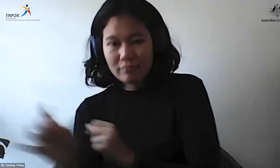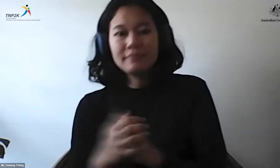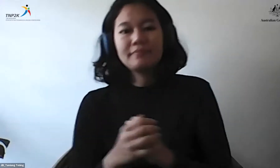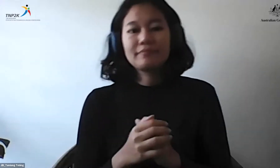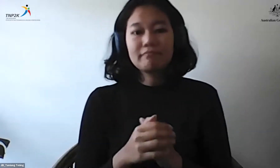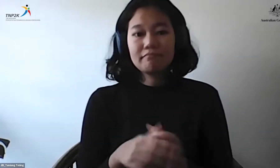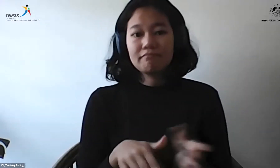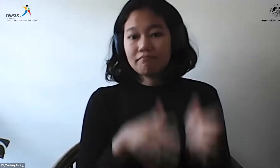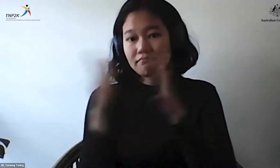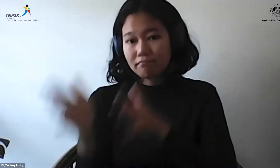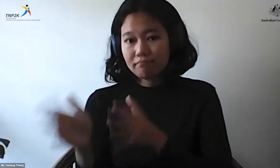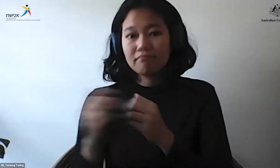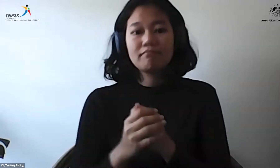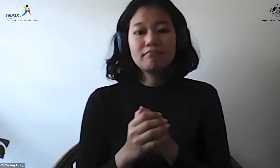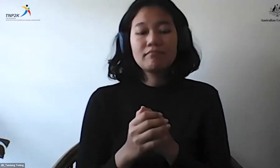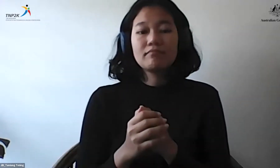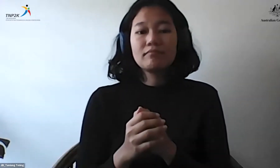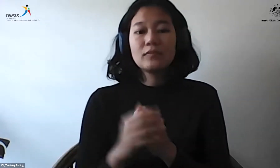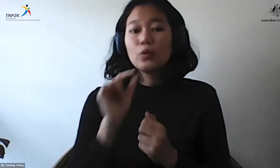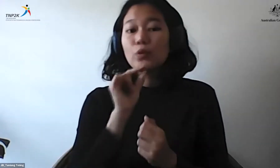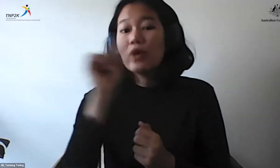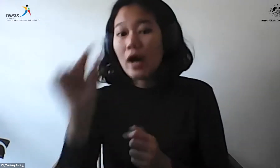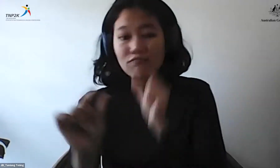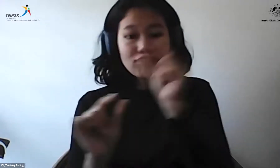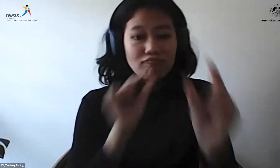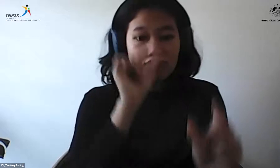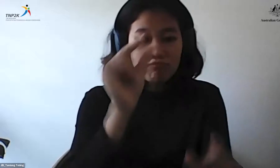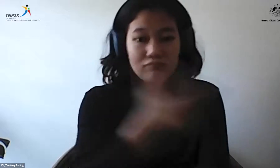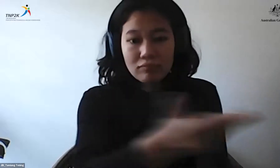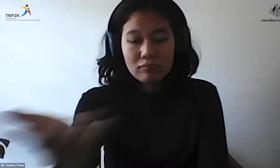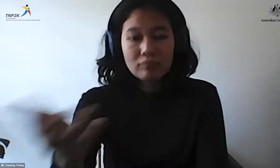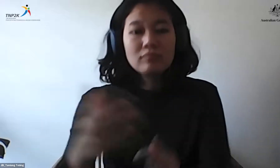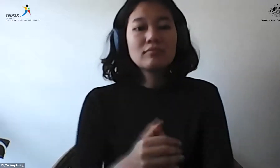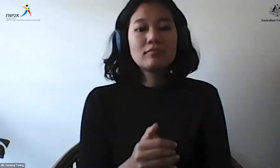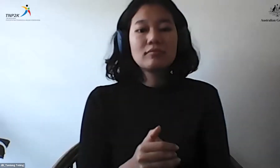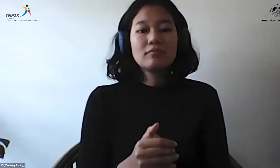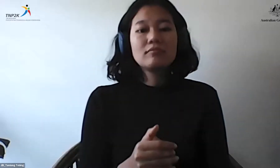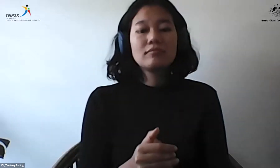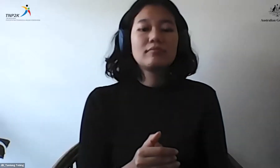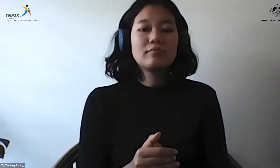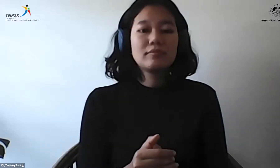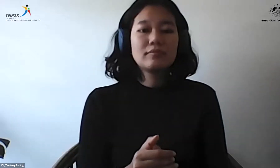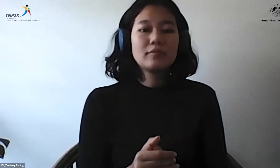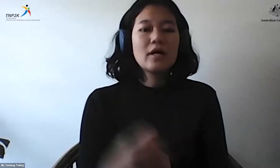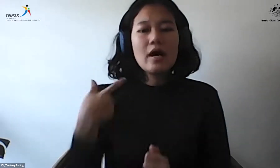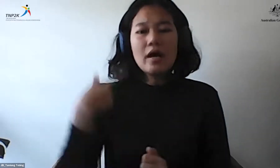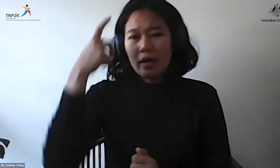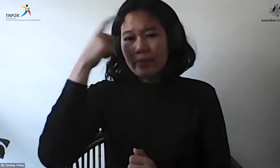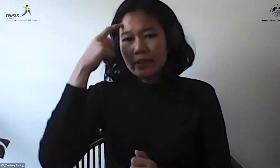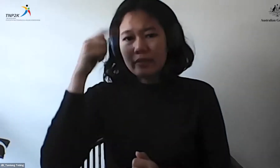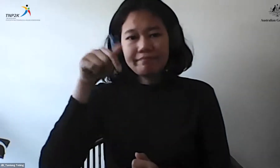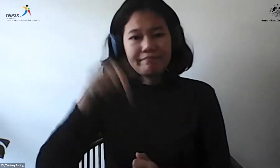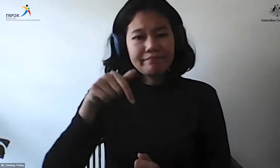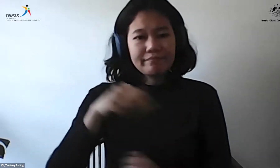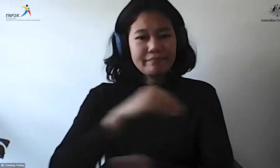Kemudian para undangan, para hadirin sekalian, saya kira di